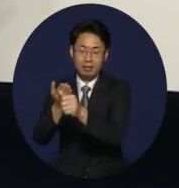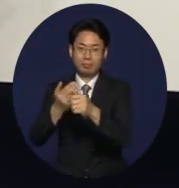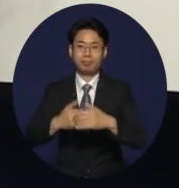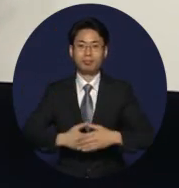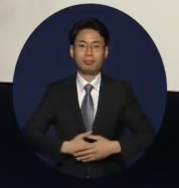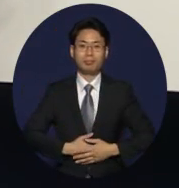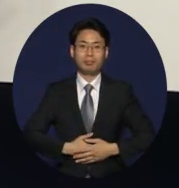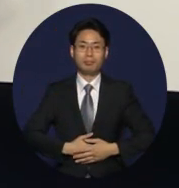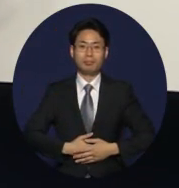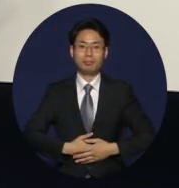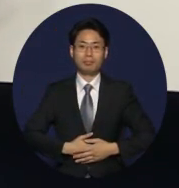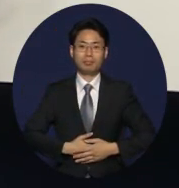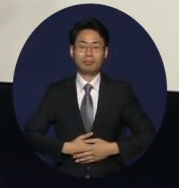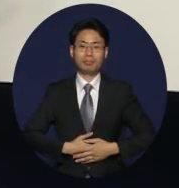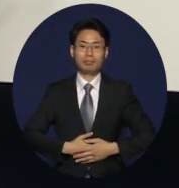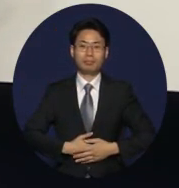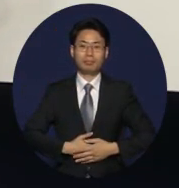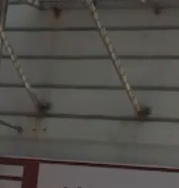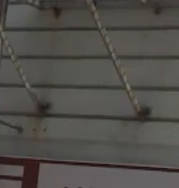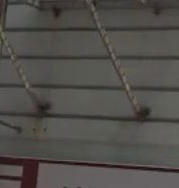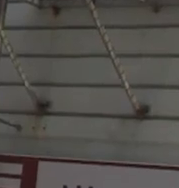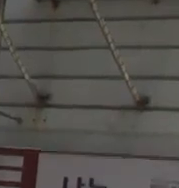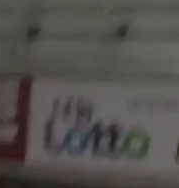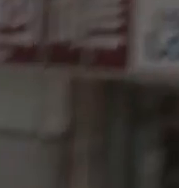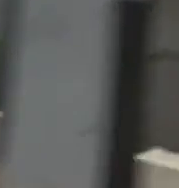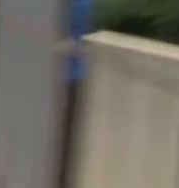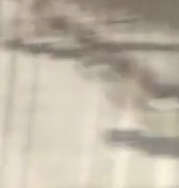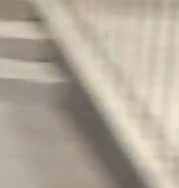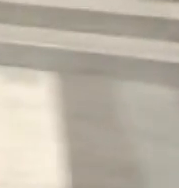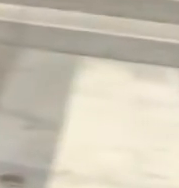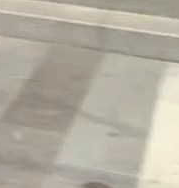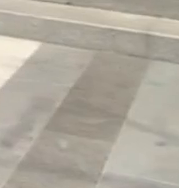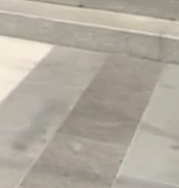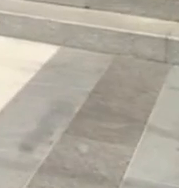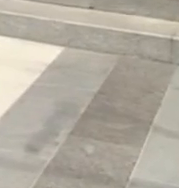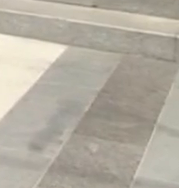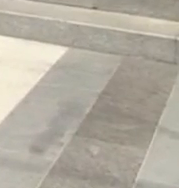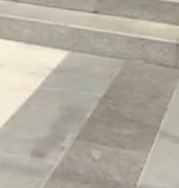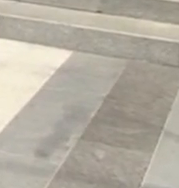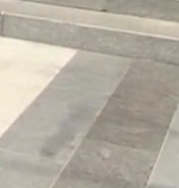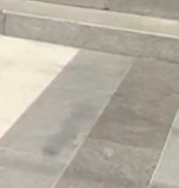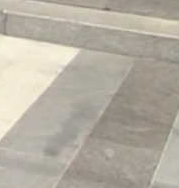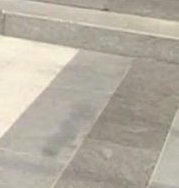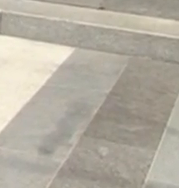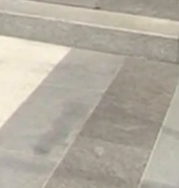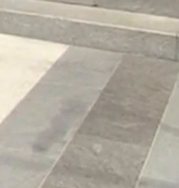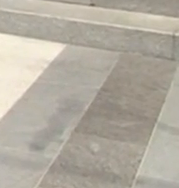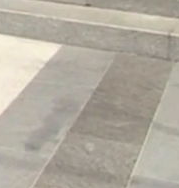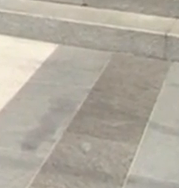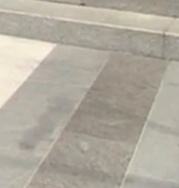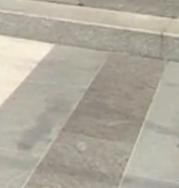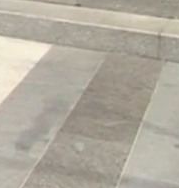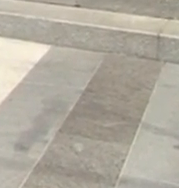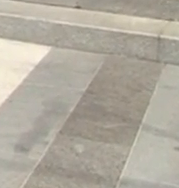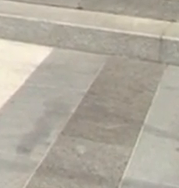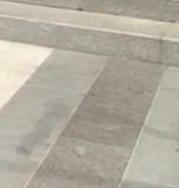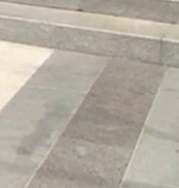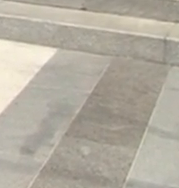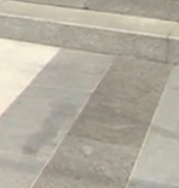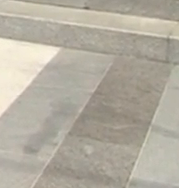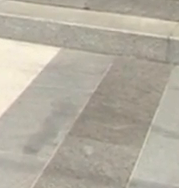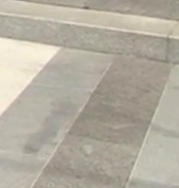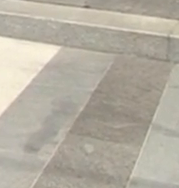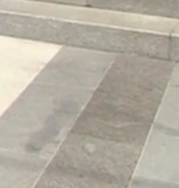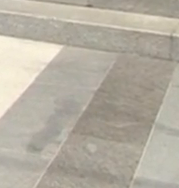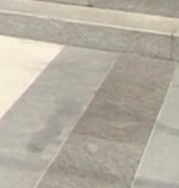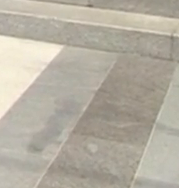담아봤습니다. 함께 보시죠. 사랑하는 사람. 사람의 눈을 바라보고 고맙고